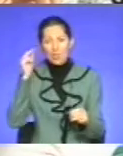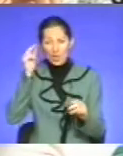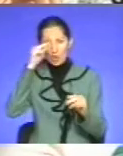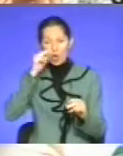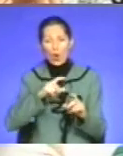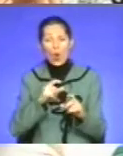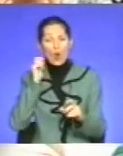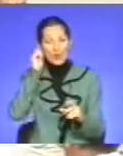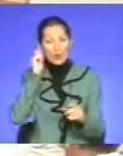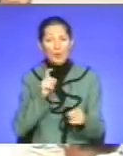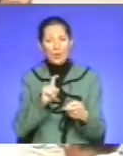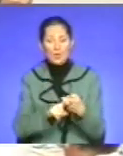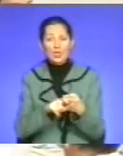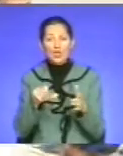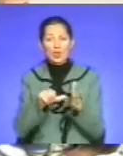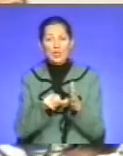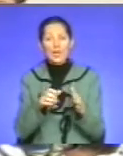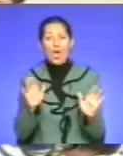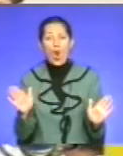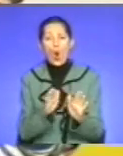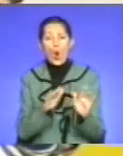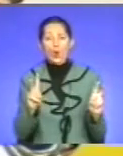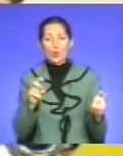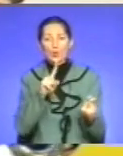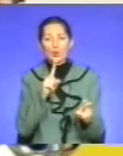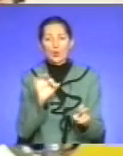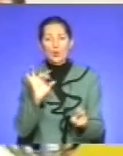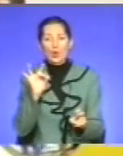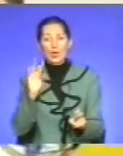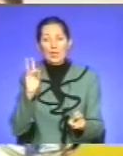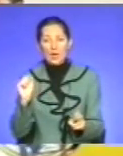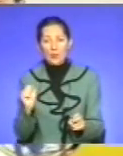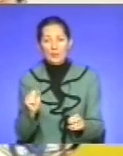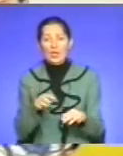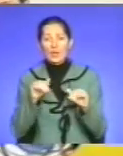«Зоринка». Ми вирішили зробити такий захід суто для дітей-сиріт,